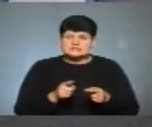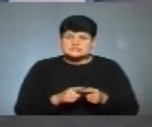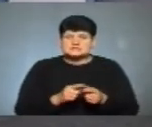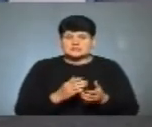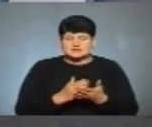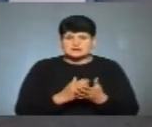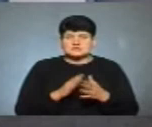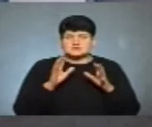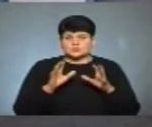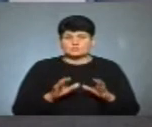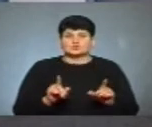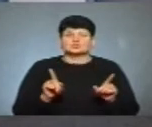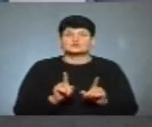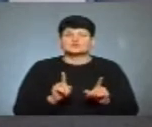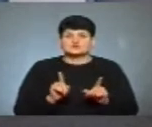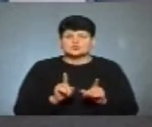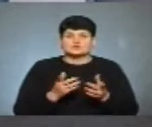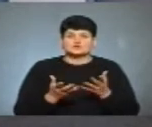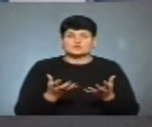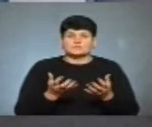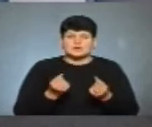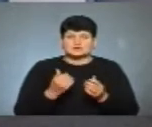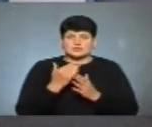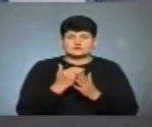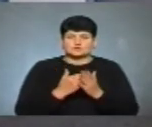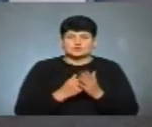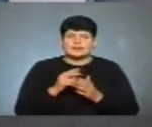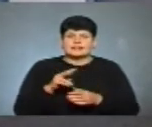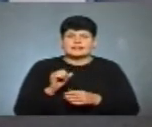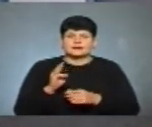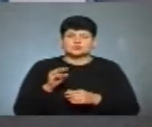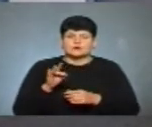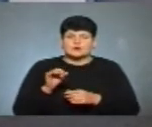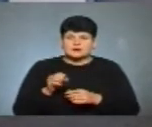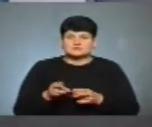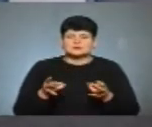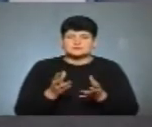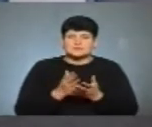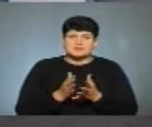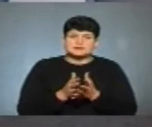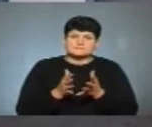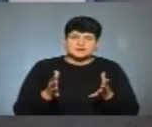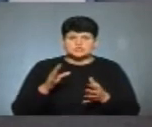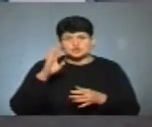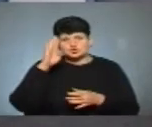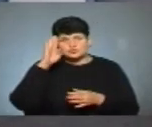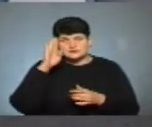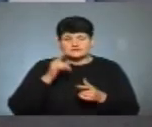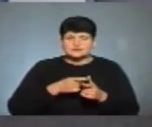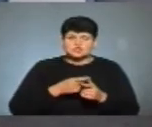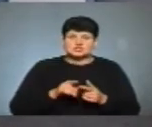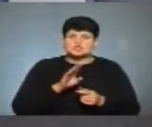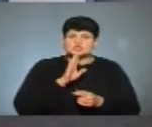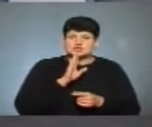закономірна, що, знову ж таки, якщо брати в структурі електорату, бажано мати більше чоловіків, ніж жінок, бо